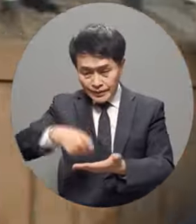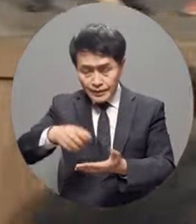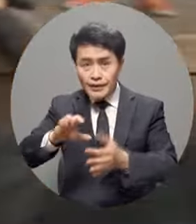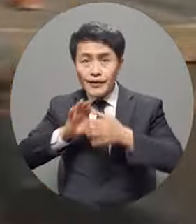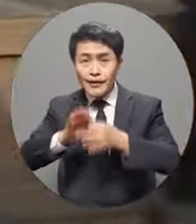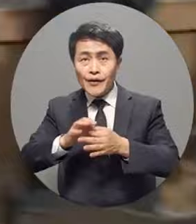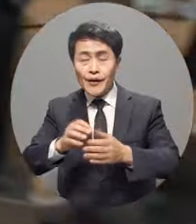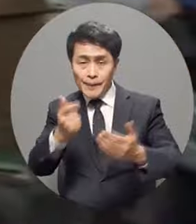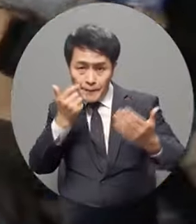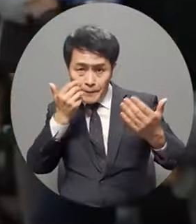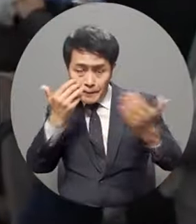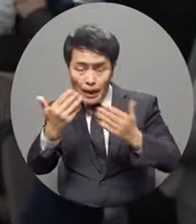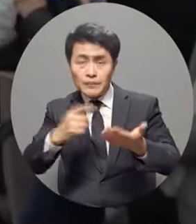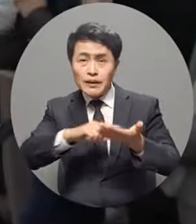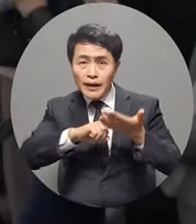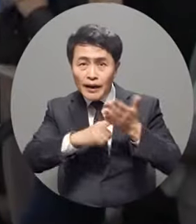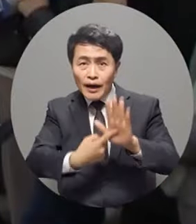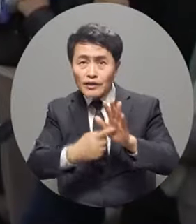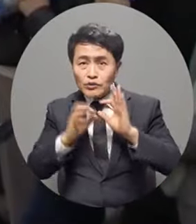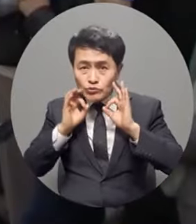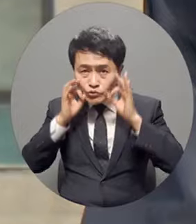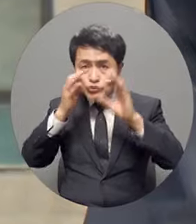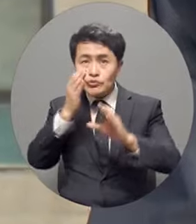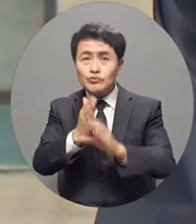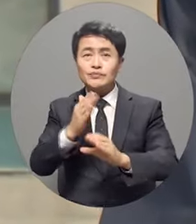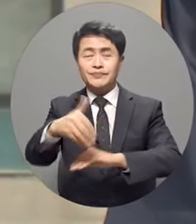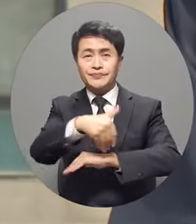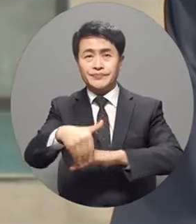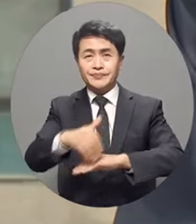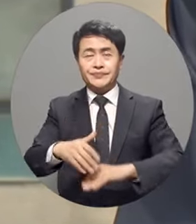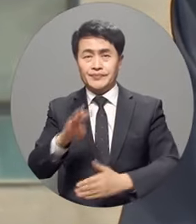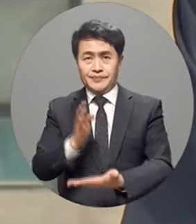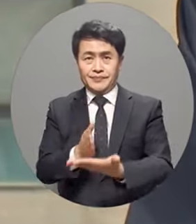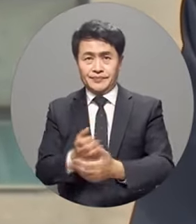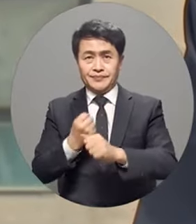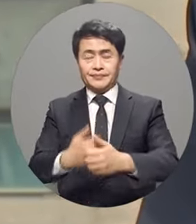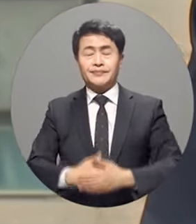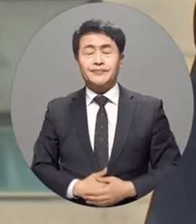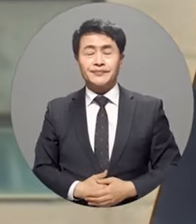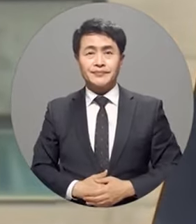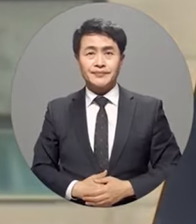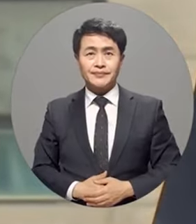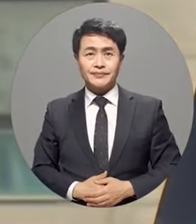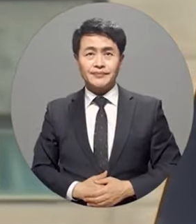통한 선명성 알리기에 주력한다는 계획입니다. MBC 뉴스 신재웅입니다.